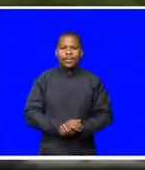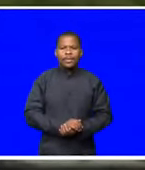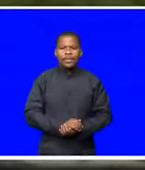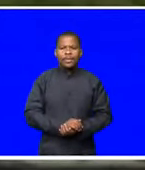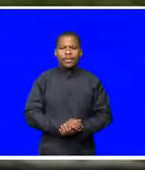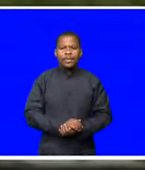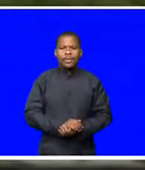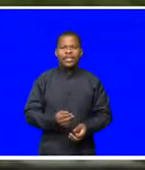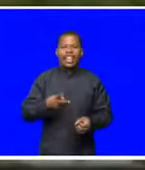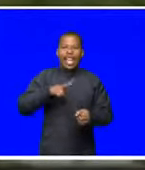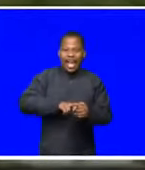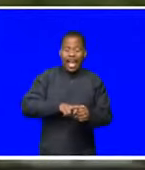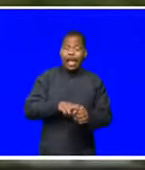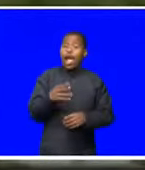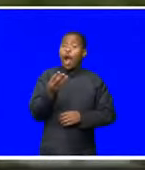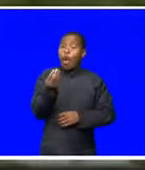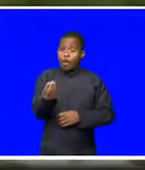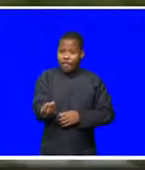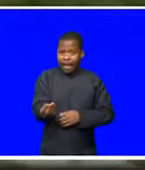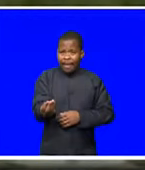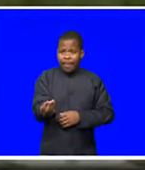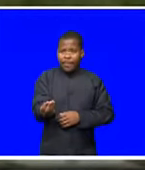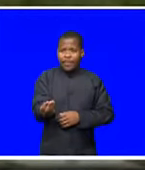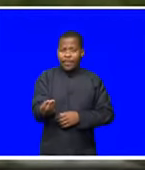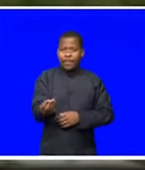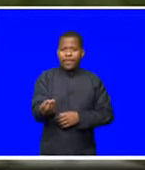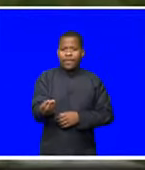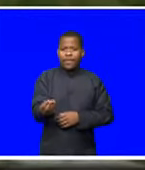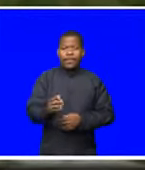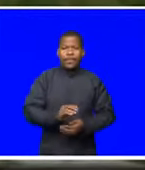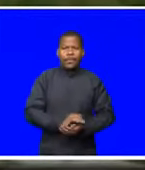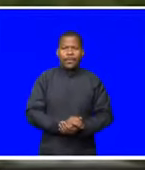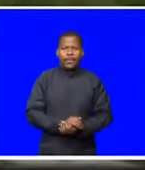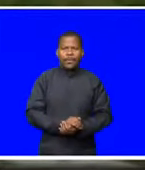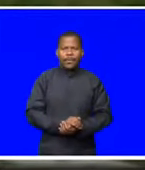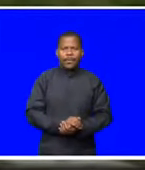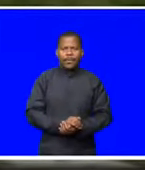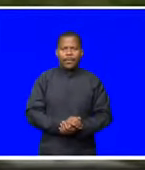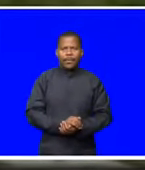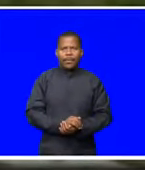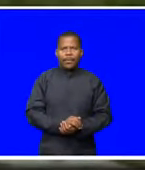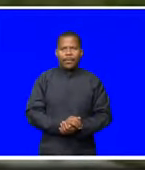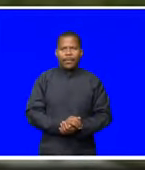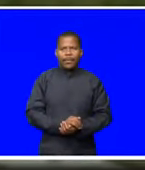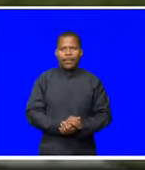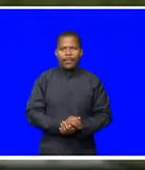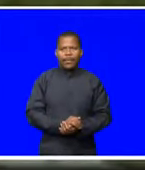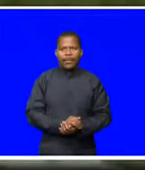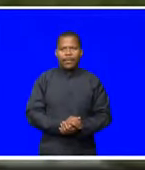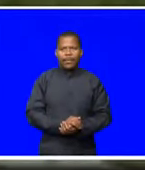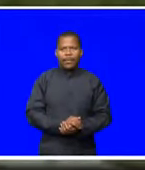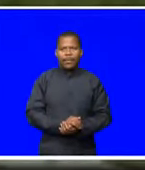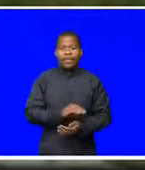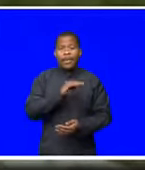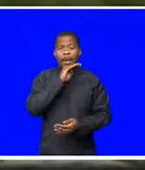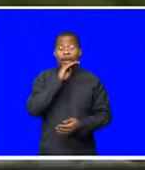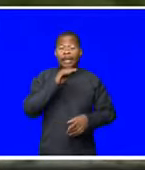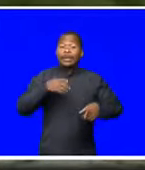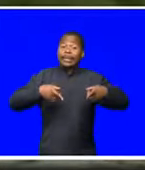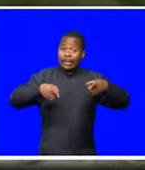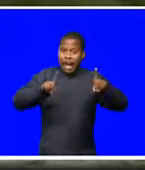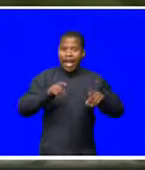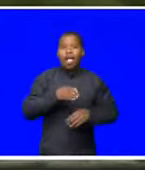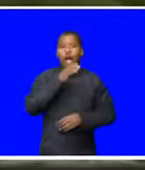ukuthi umntwana ngemincane bakhe nangekungaboni kahle ukuthi emanti anemandla kangakanani kungaba ukuthi nje